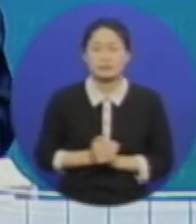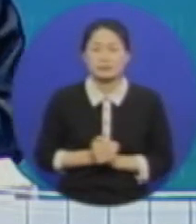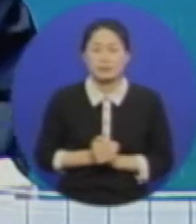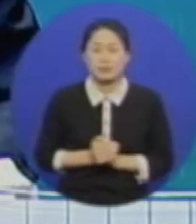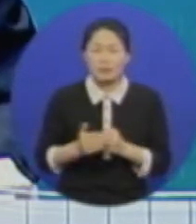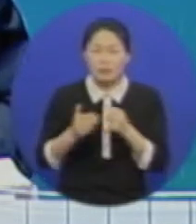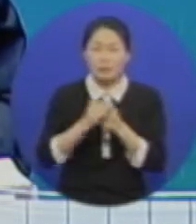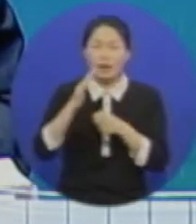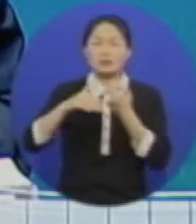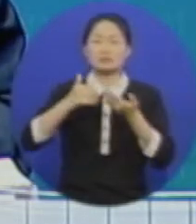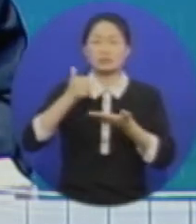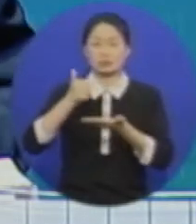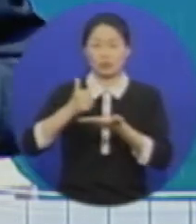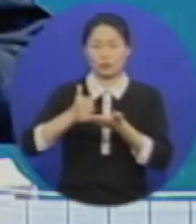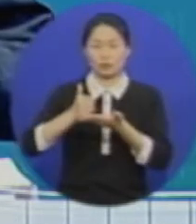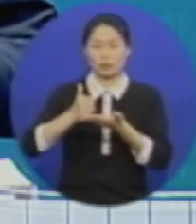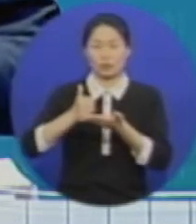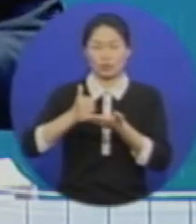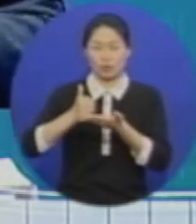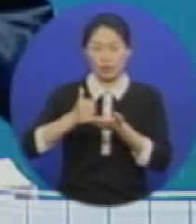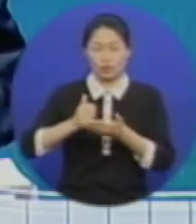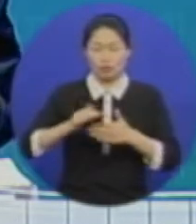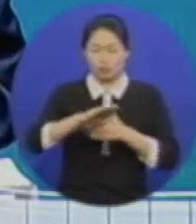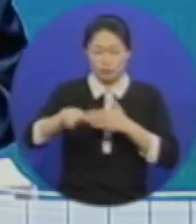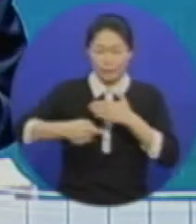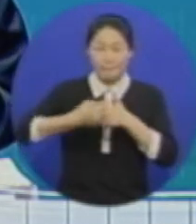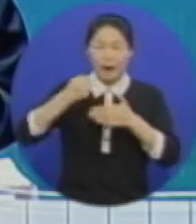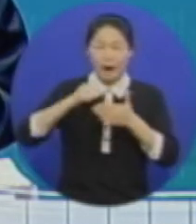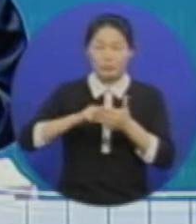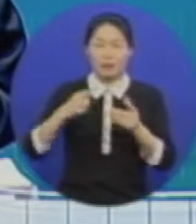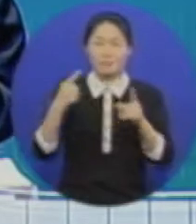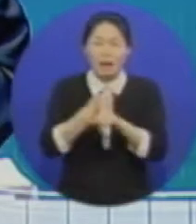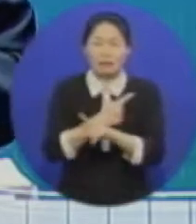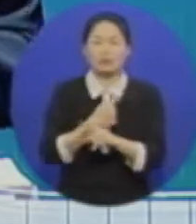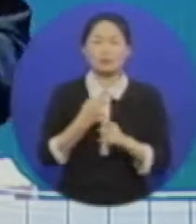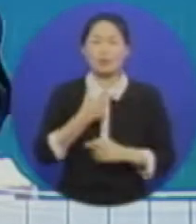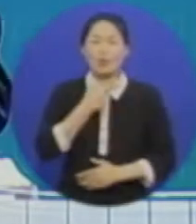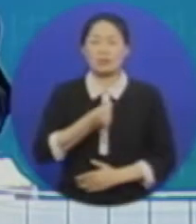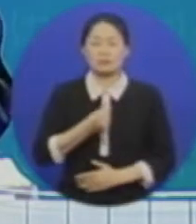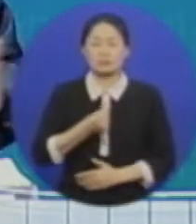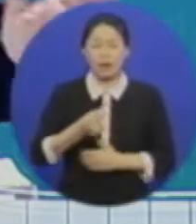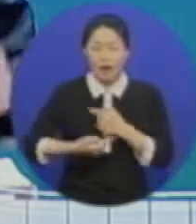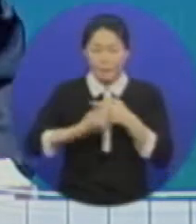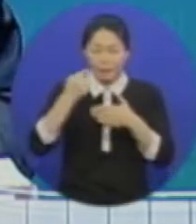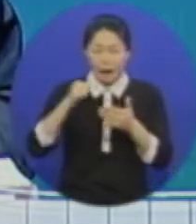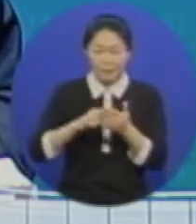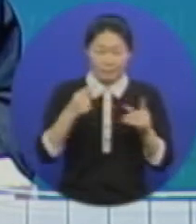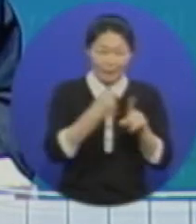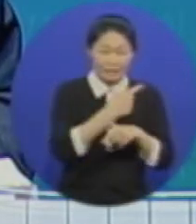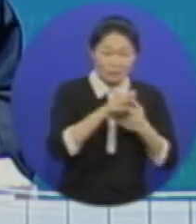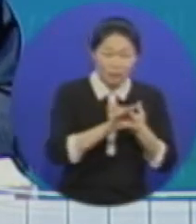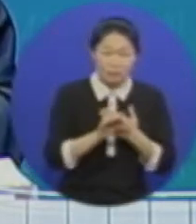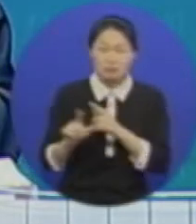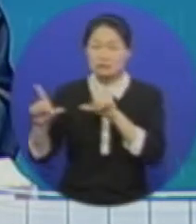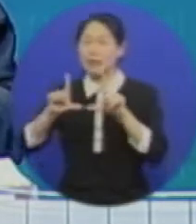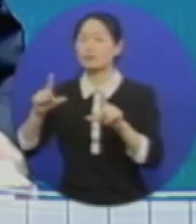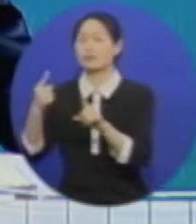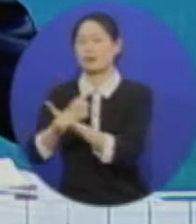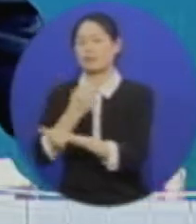그러므로 하나님께서 우리 이 마음을 바꾸시고 하시는 겁니다 마음이 바뀌면 삶이 바뀌어요